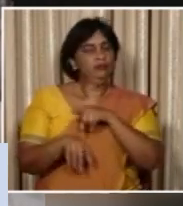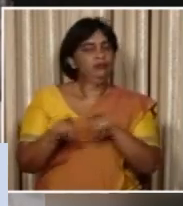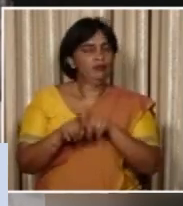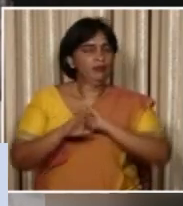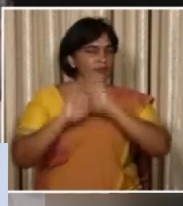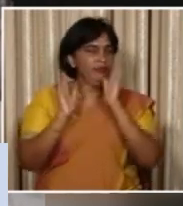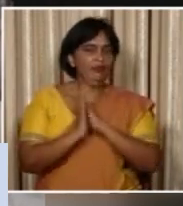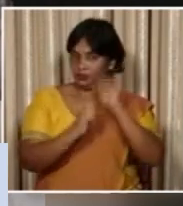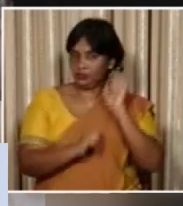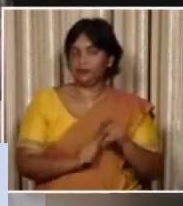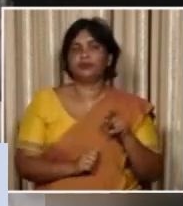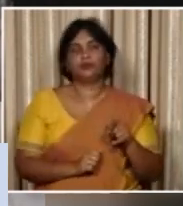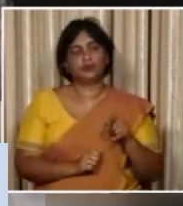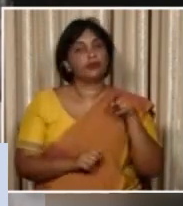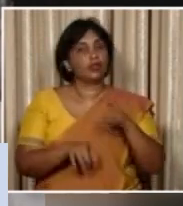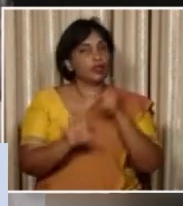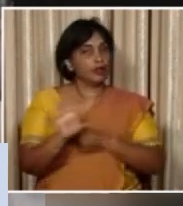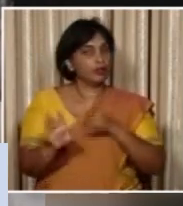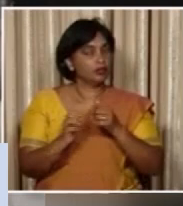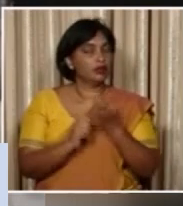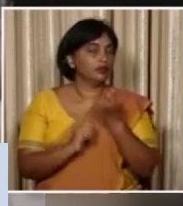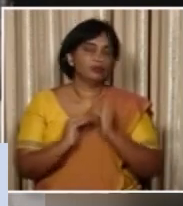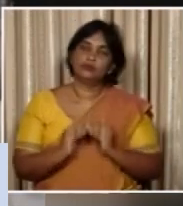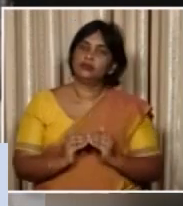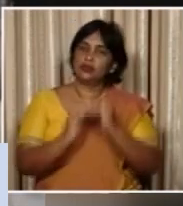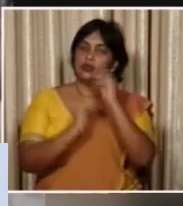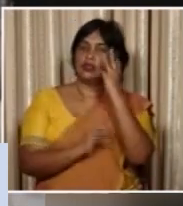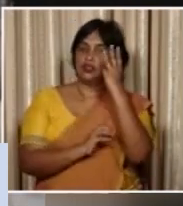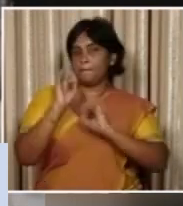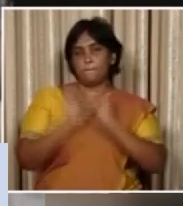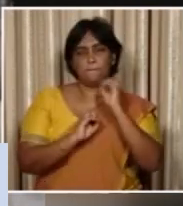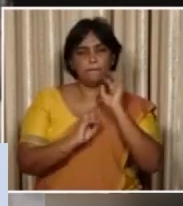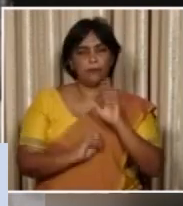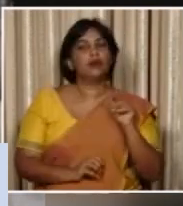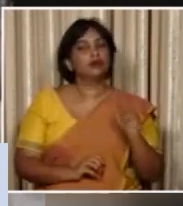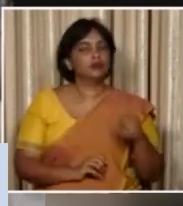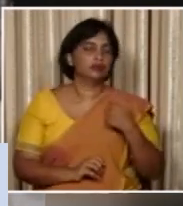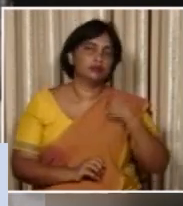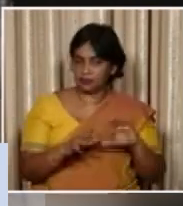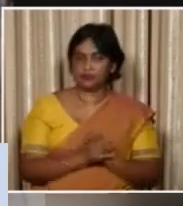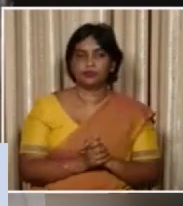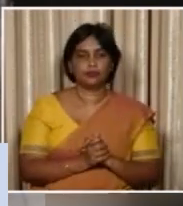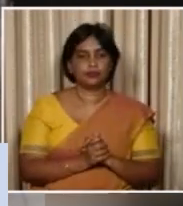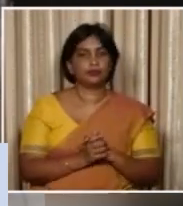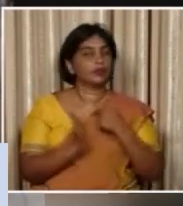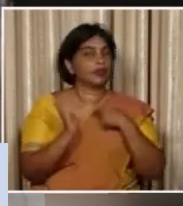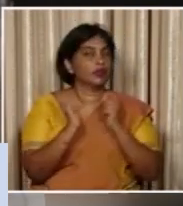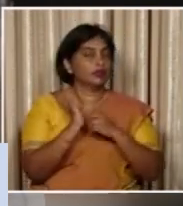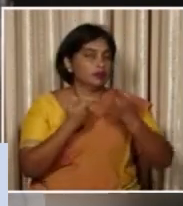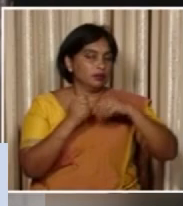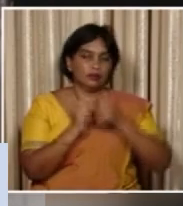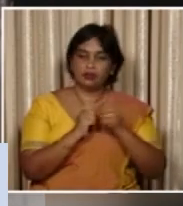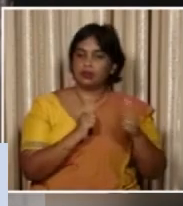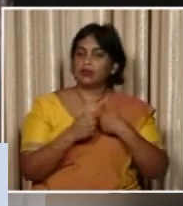සමස්ත ප්‍රතිඵලයක් ලෙස මෙම වර්ෂයේ ආර්ථික වර්ධනය 3%ක්වත් වේ යයි අප අපේක්ෂා කරනවා. ණය